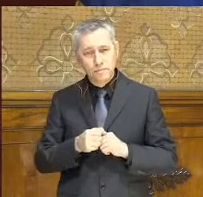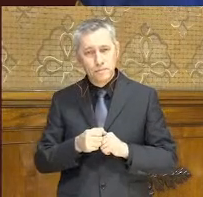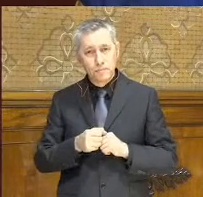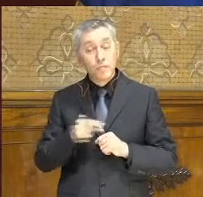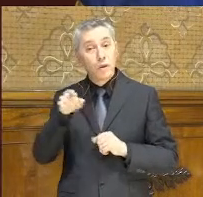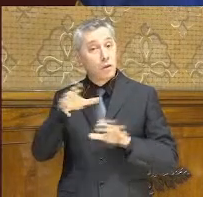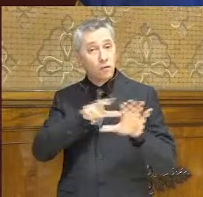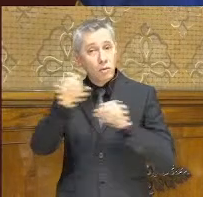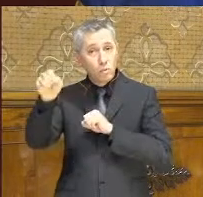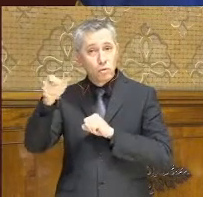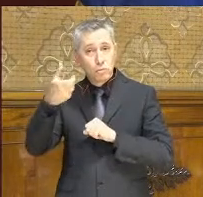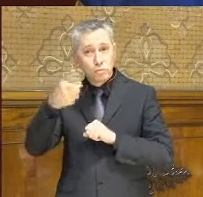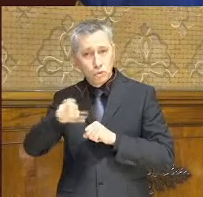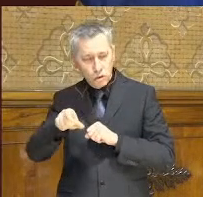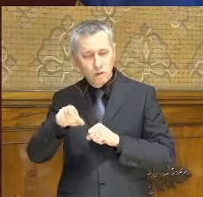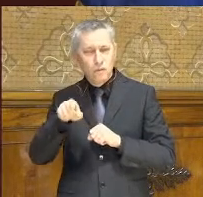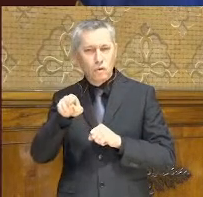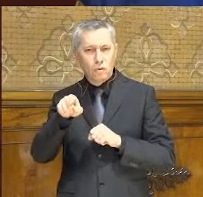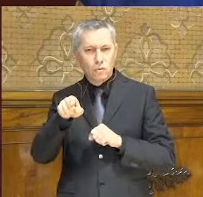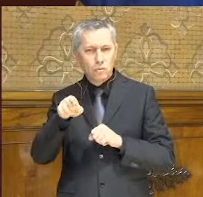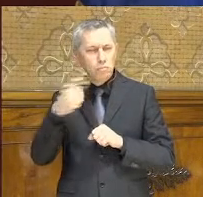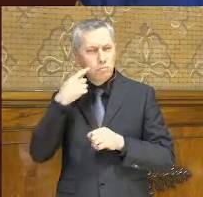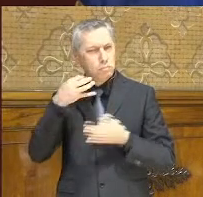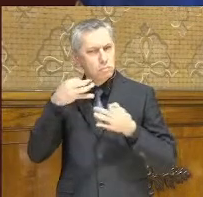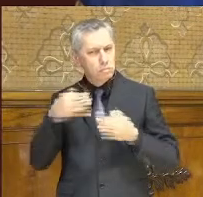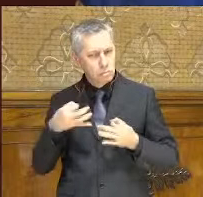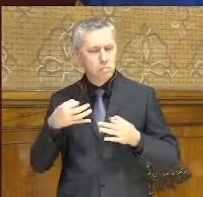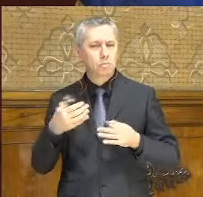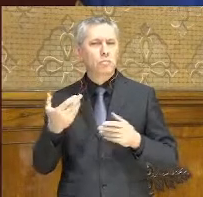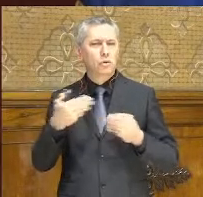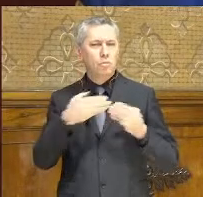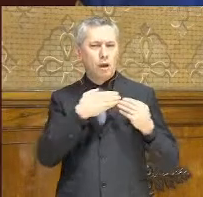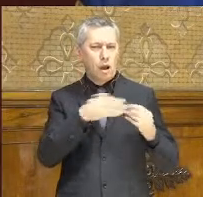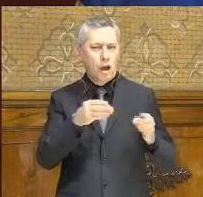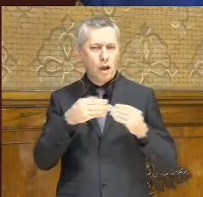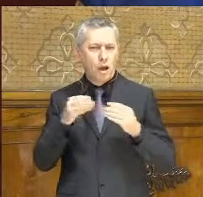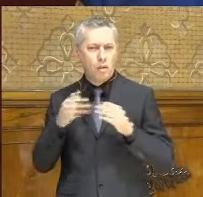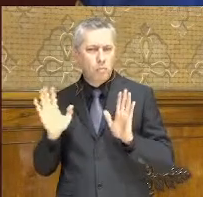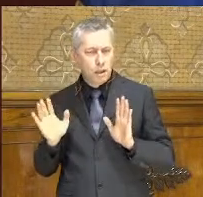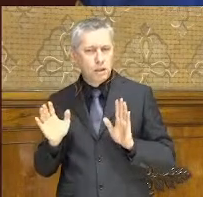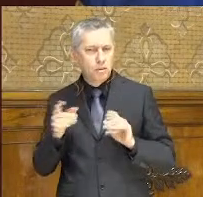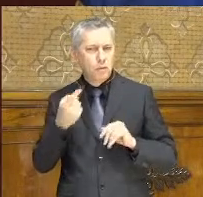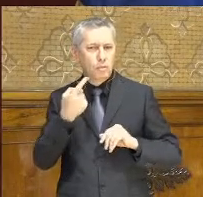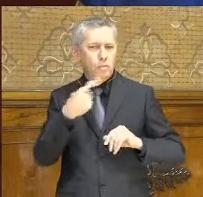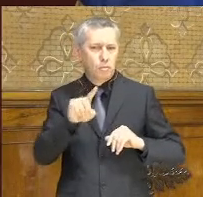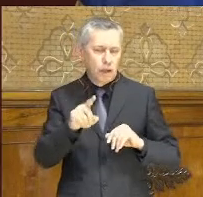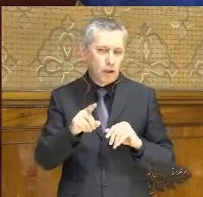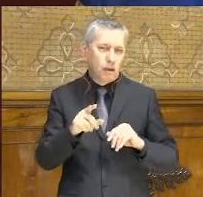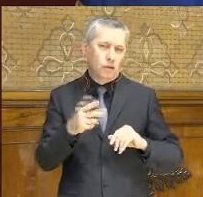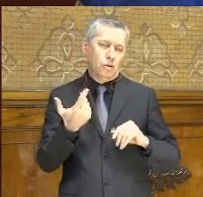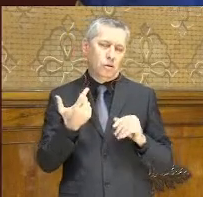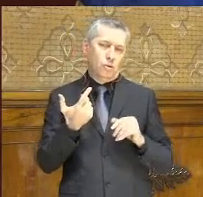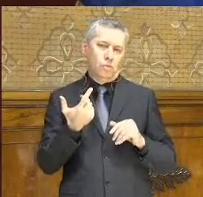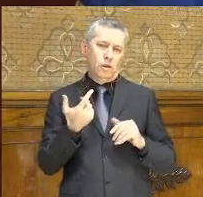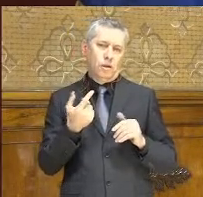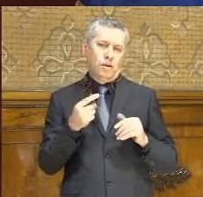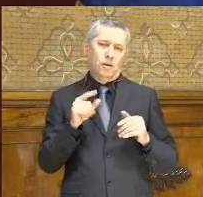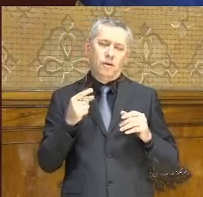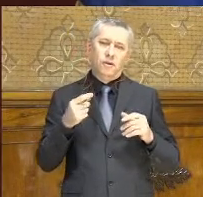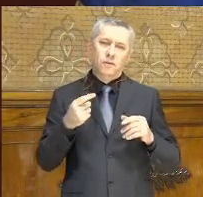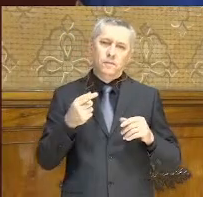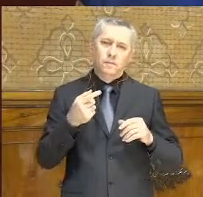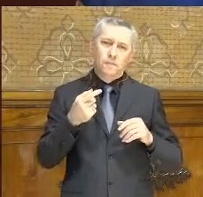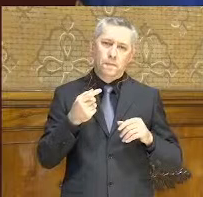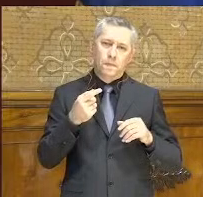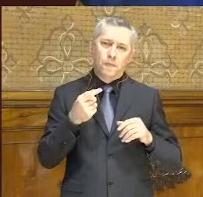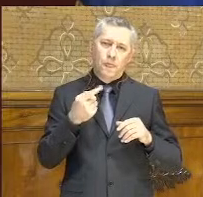è famoso per aver aperto in modo molto deciso le humanities alla fertilizzazione inter- e transdisciplinare.